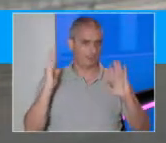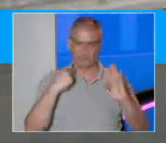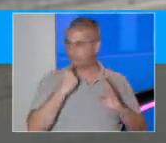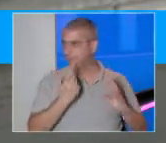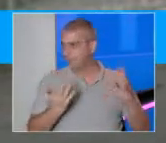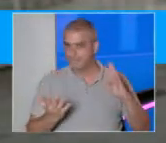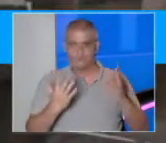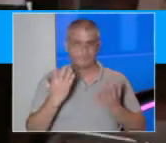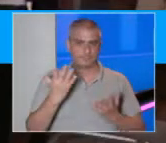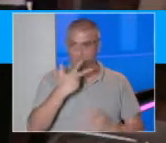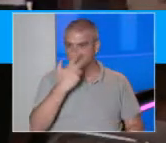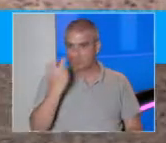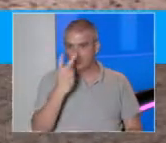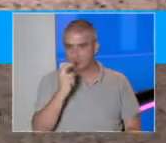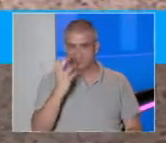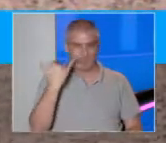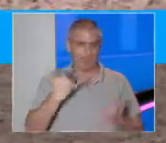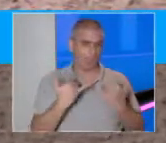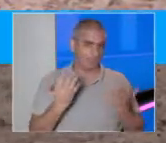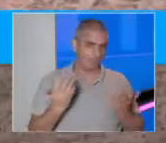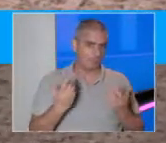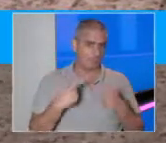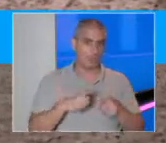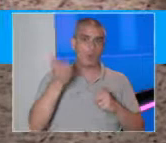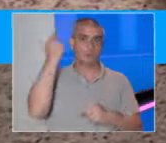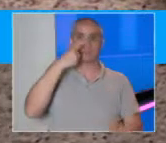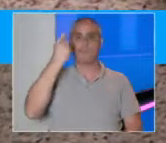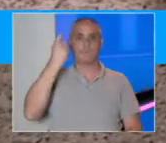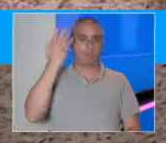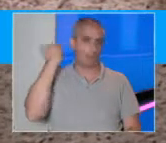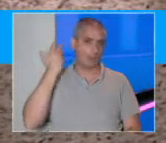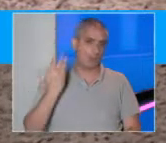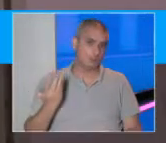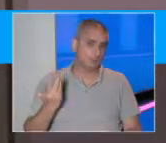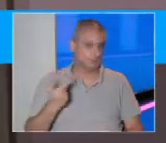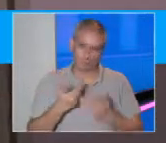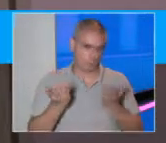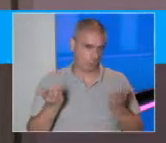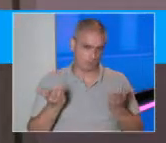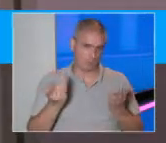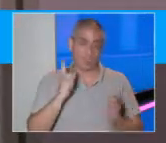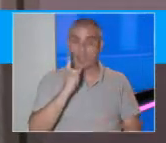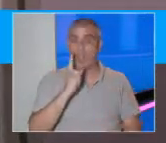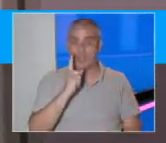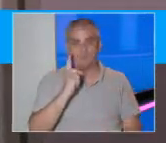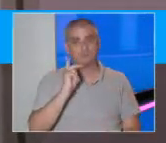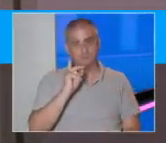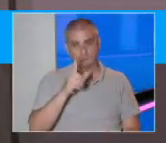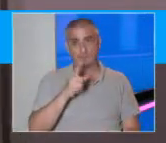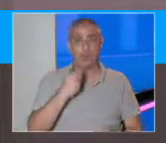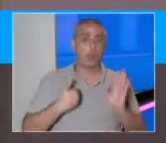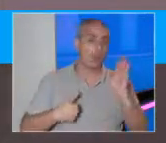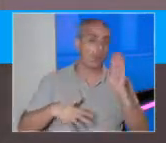על כמה אנחנו מדברים, 320 שהיו היום, לעומת 100 שהיו קודם, זה כלום. אבל צריך לדאוג,